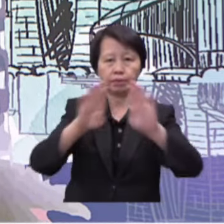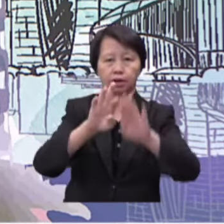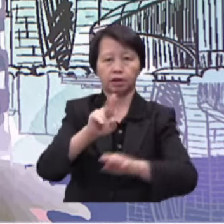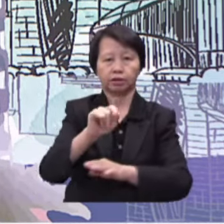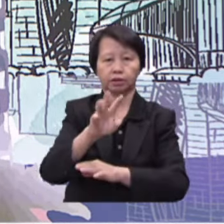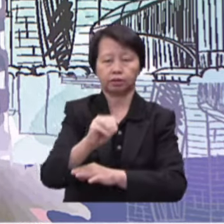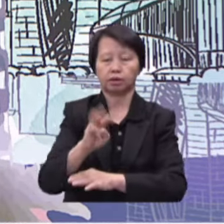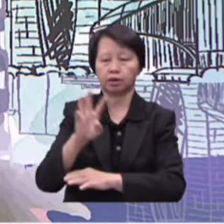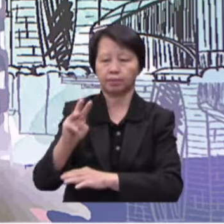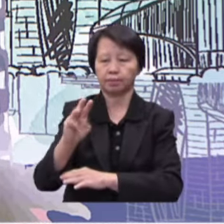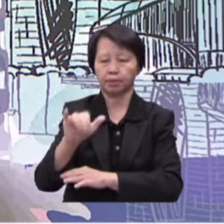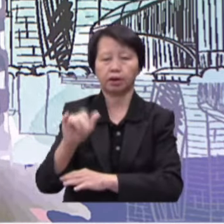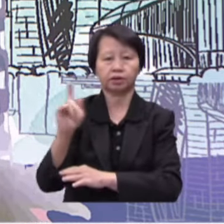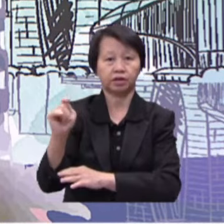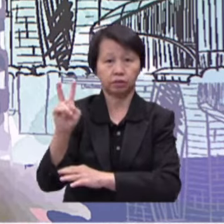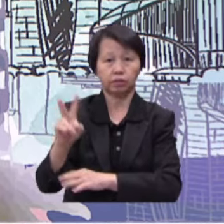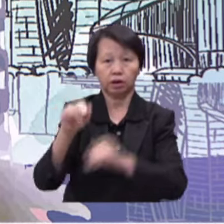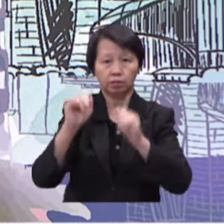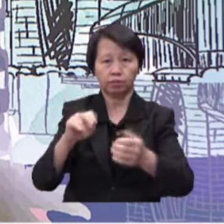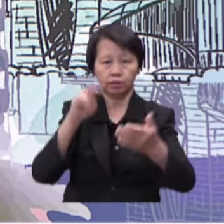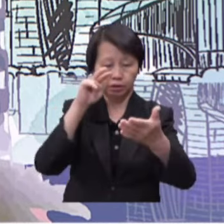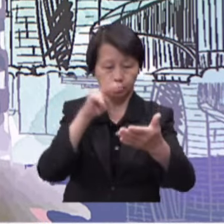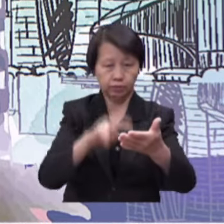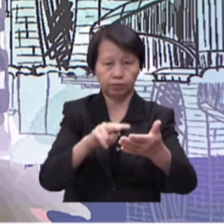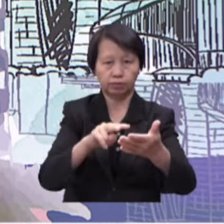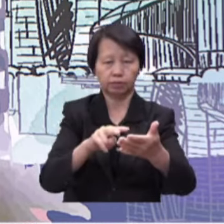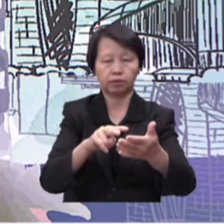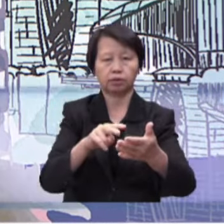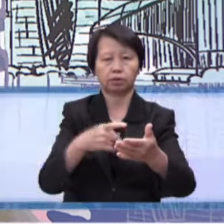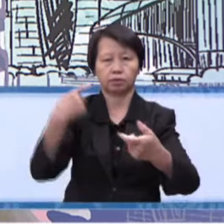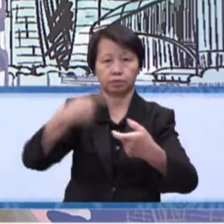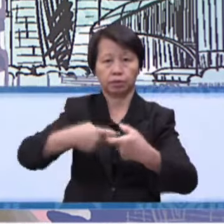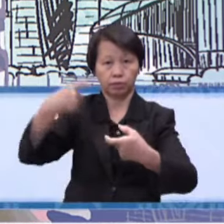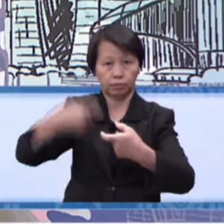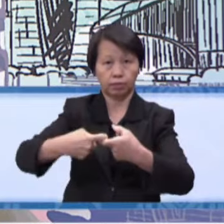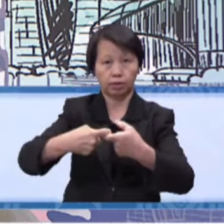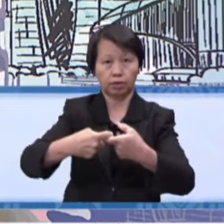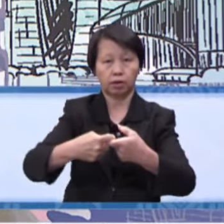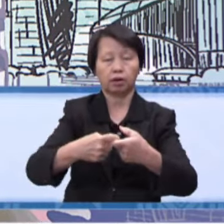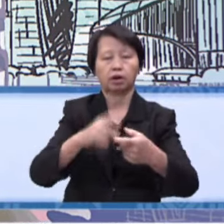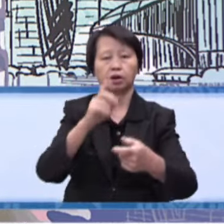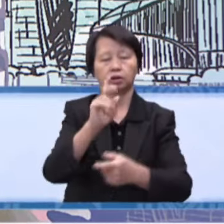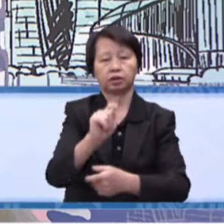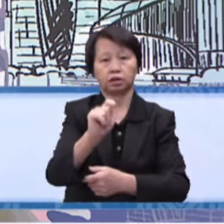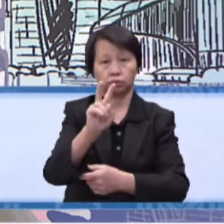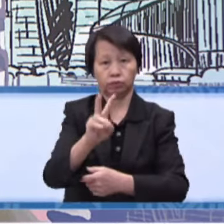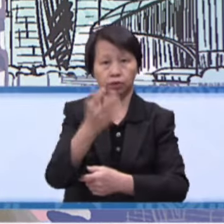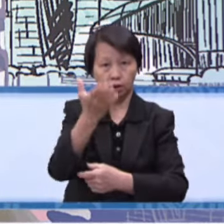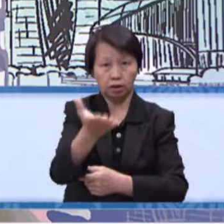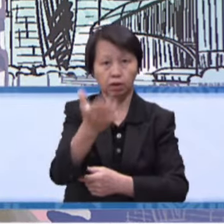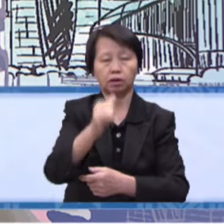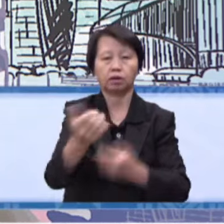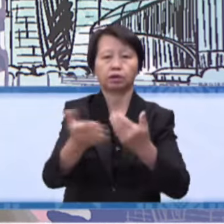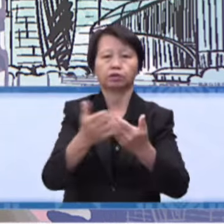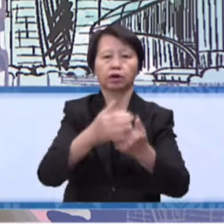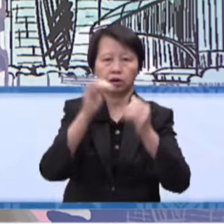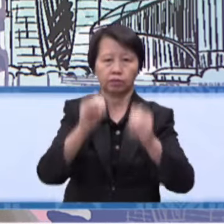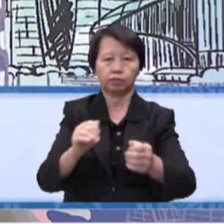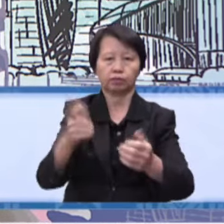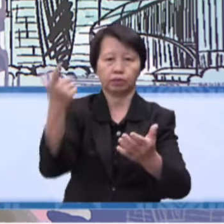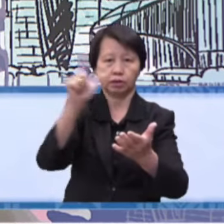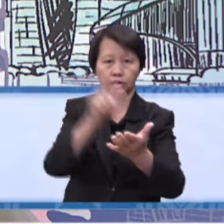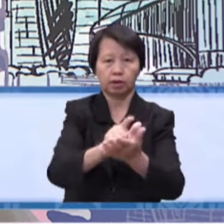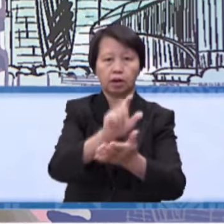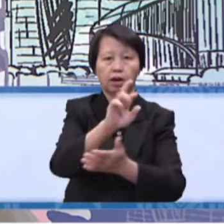RTM my TV Anda juga boleh tonton kami di pautan-pautan yang juga untuk lebih mudah Anda boleh buat